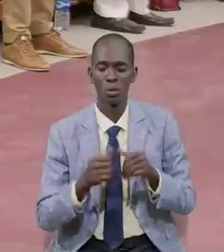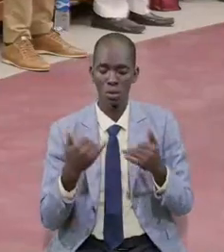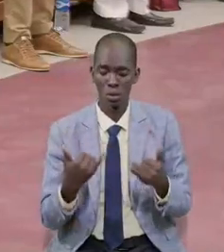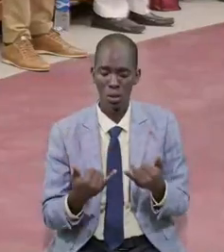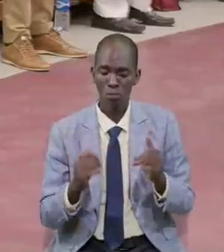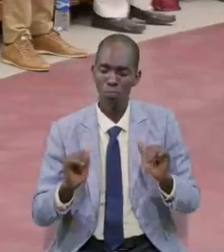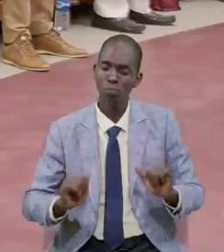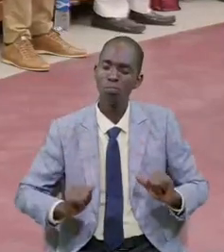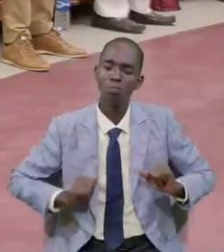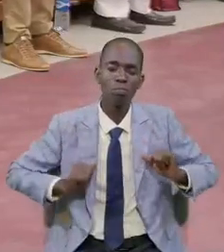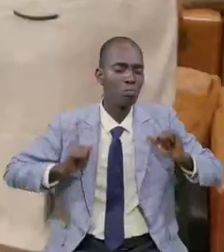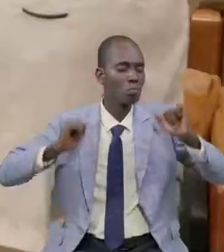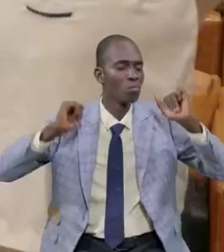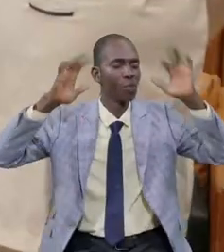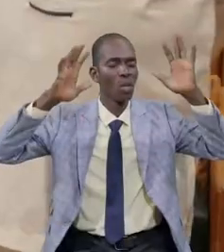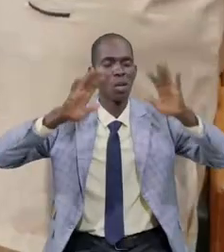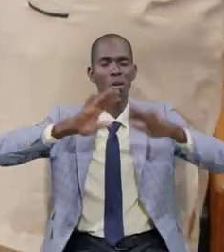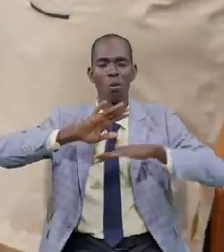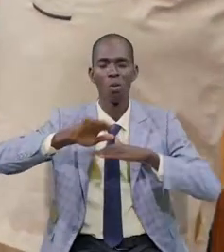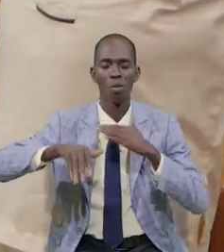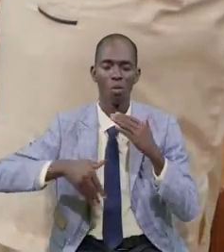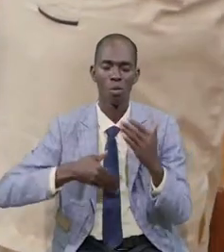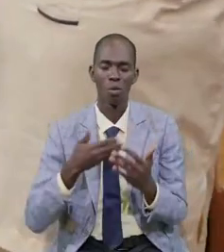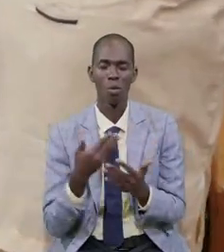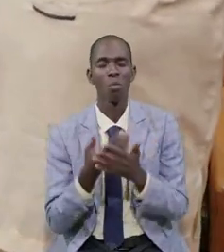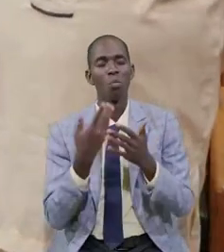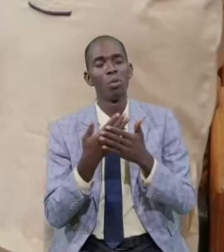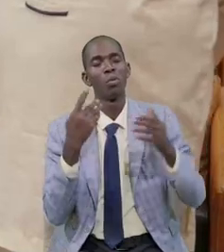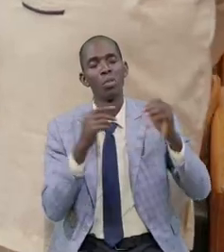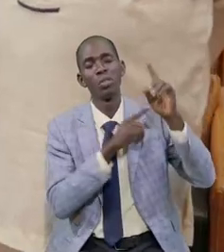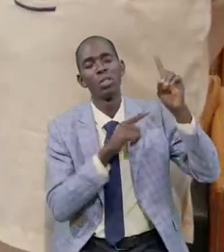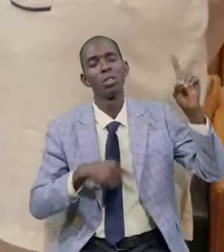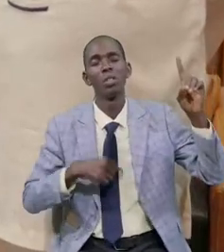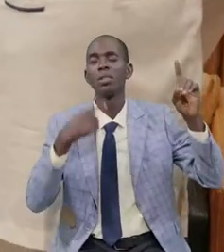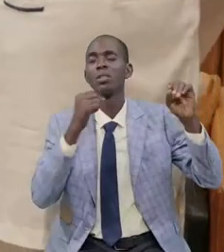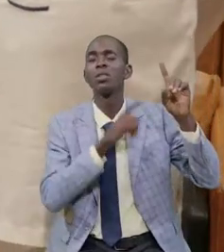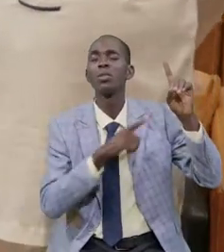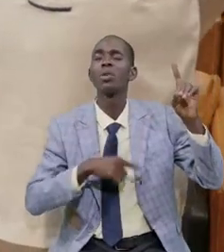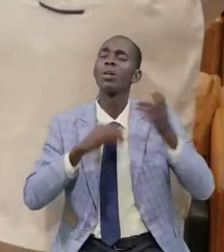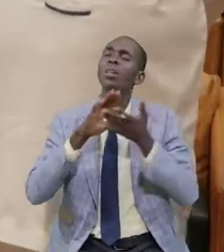Déposer cela devant le Seigneur. Purifie ce cœur.